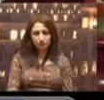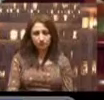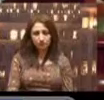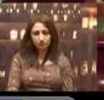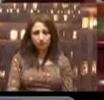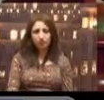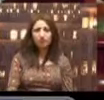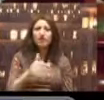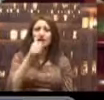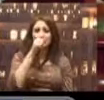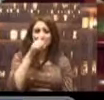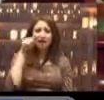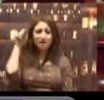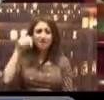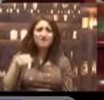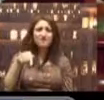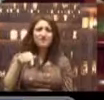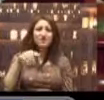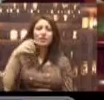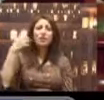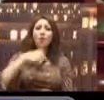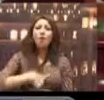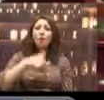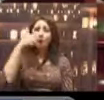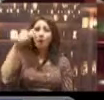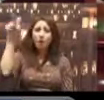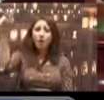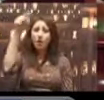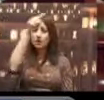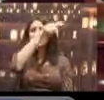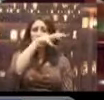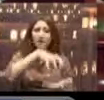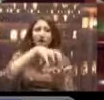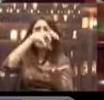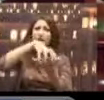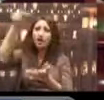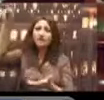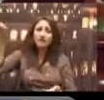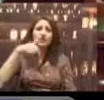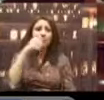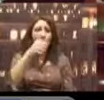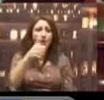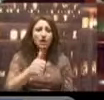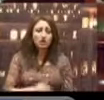واللي يزعل ان في اماكن كتير قوي او الخير كلها محتاجه كتير قوي، يعني